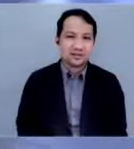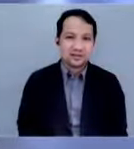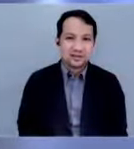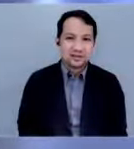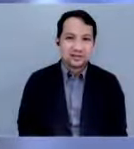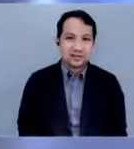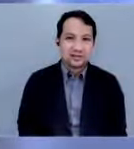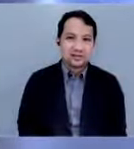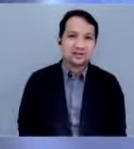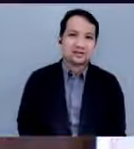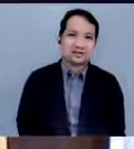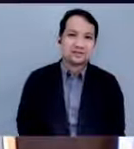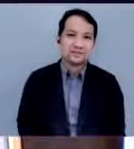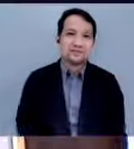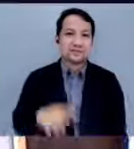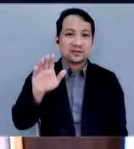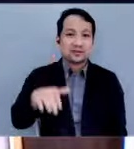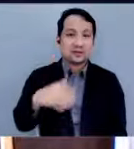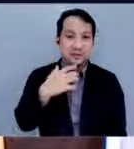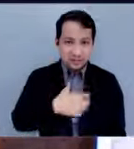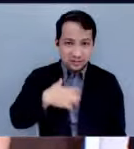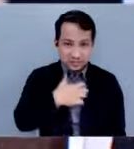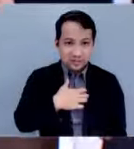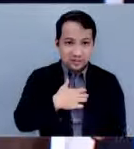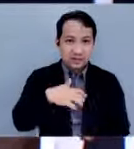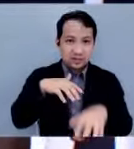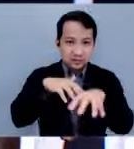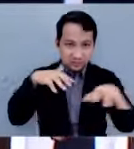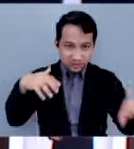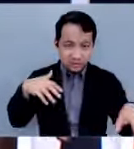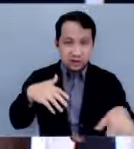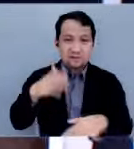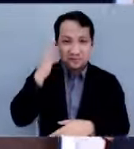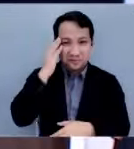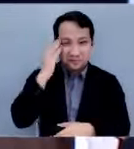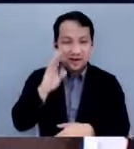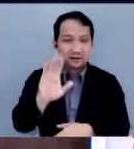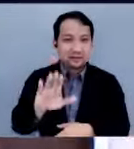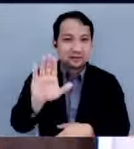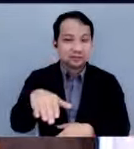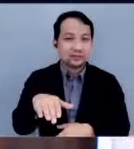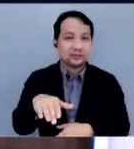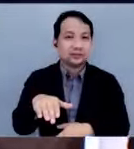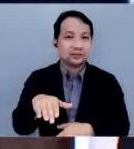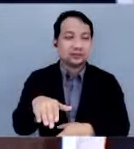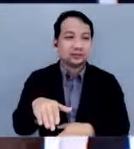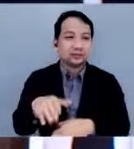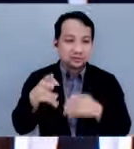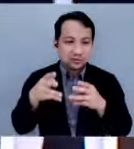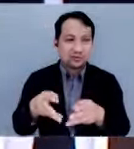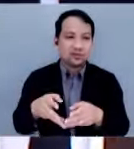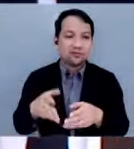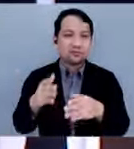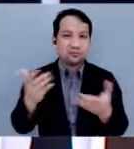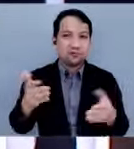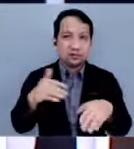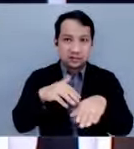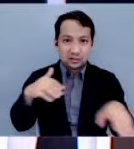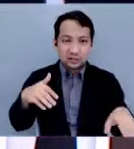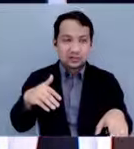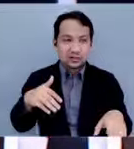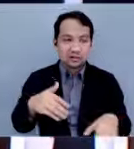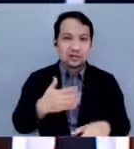Yes, alam ko nagre-reklamo kayo sa traffic, pero alam ko rin na kapag nasa daan kayo at walang traffic, kakabahan